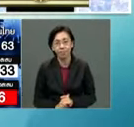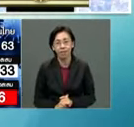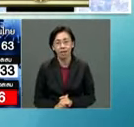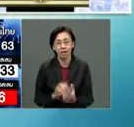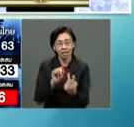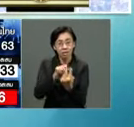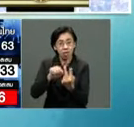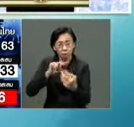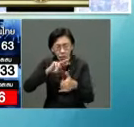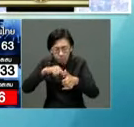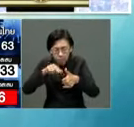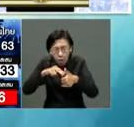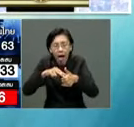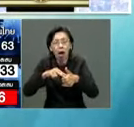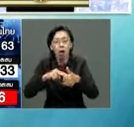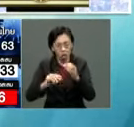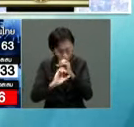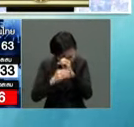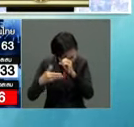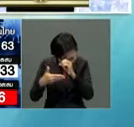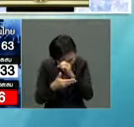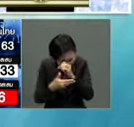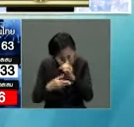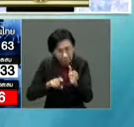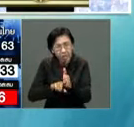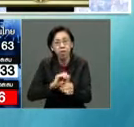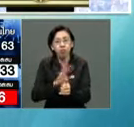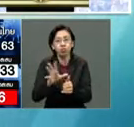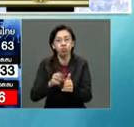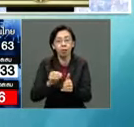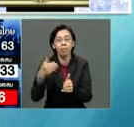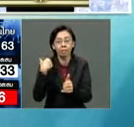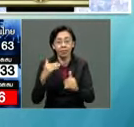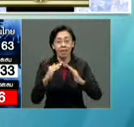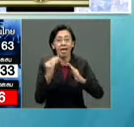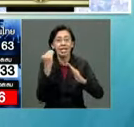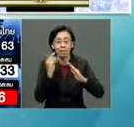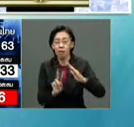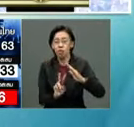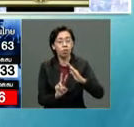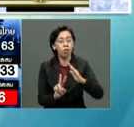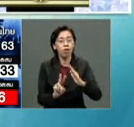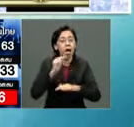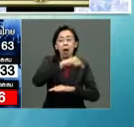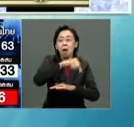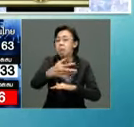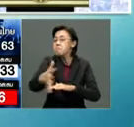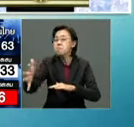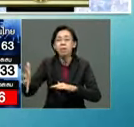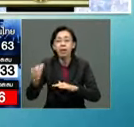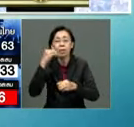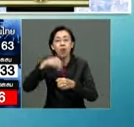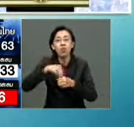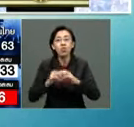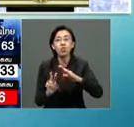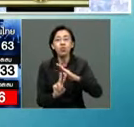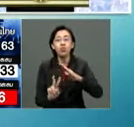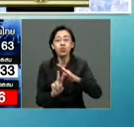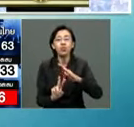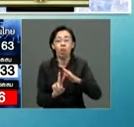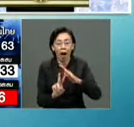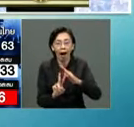พบว่ามีเชื้อนะครับทั้งสองคนนะครับอาศัยอยู่ในบ้านเพียงสองคนไม่มีผู้สัมผัสใกล้ชิดรายอื่นนะครับนี่คือสิ่